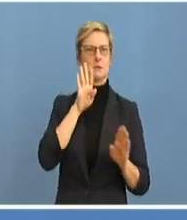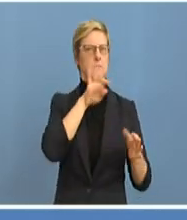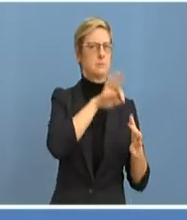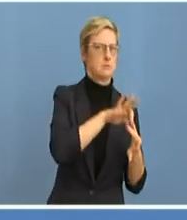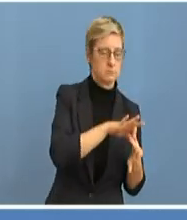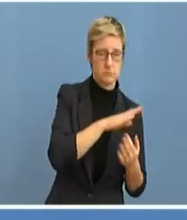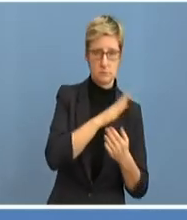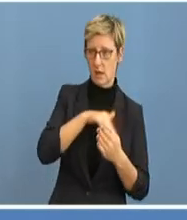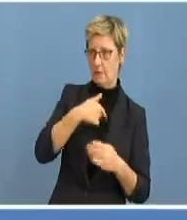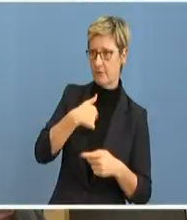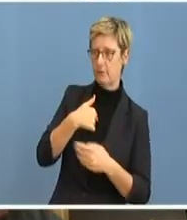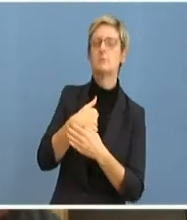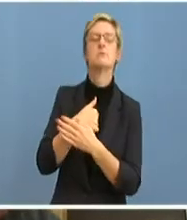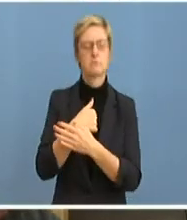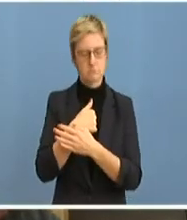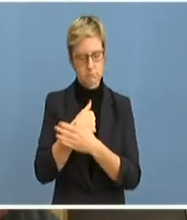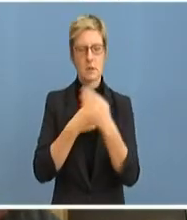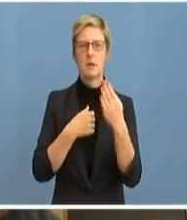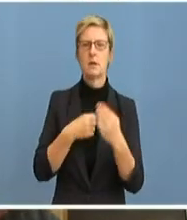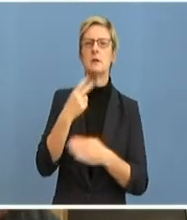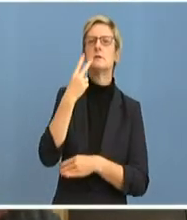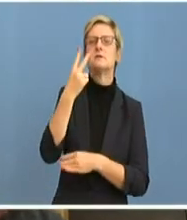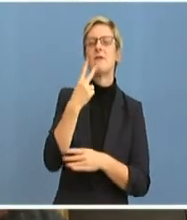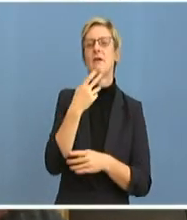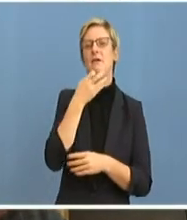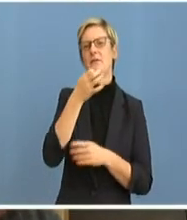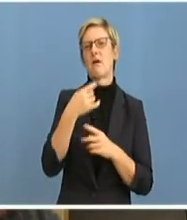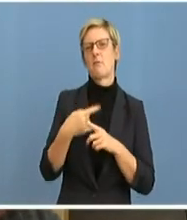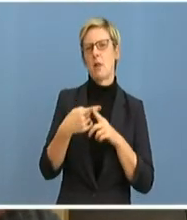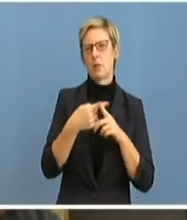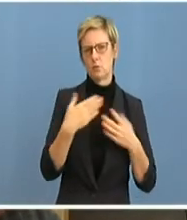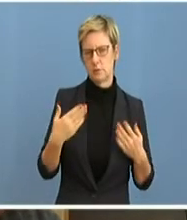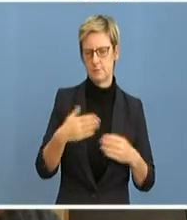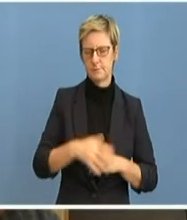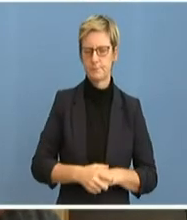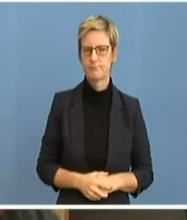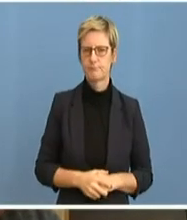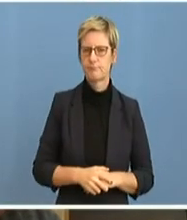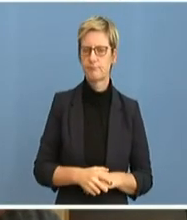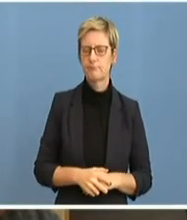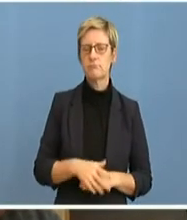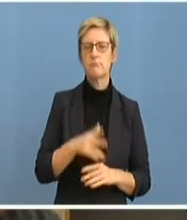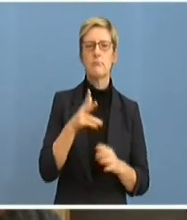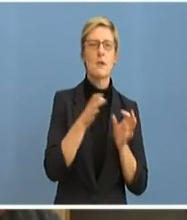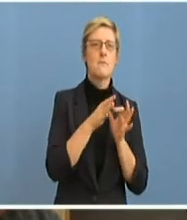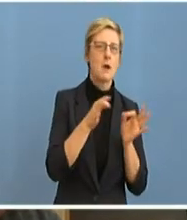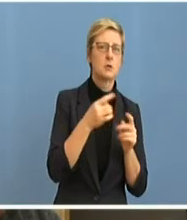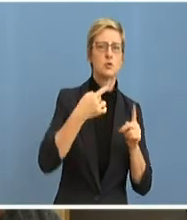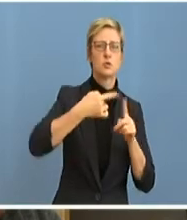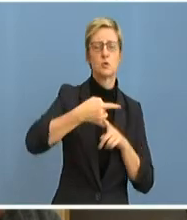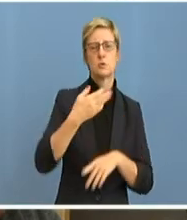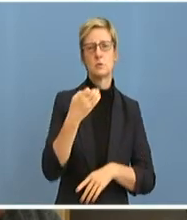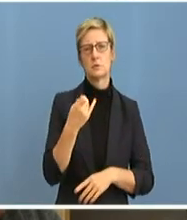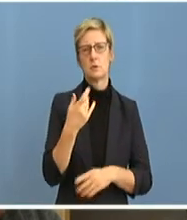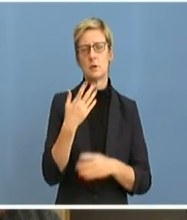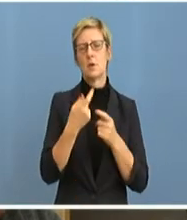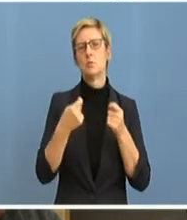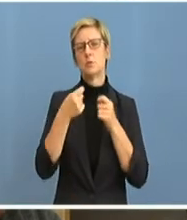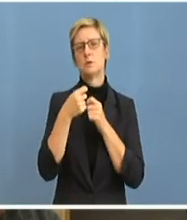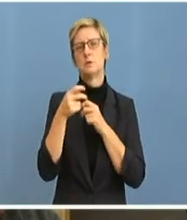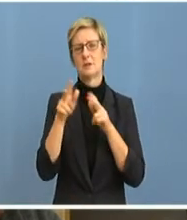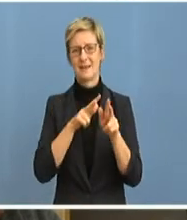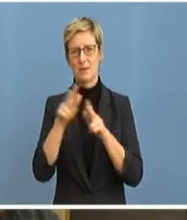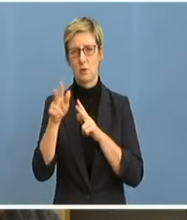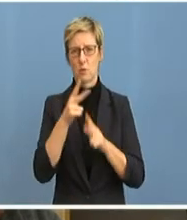Haben die jetzt drei. Ich habe zwar zwei Fragen zu Weißrussland. Frau Adebar, wird sich Hamas und setzt sich überhaupt die Bundesregierung dafür ein,